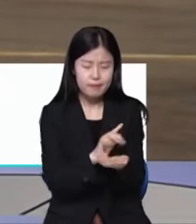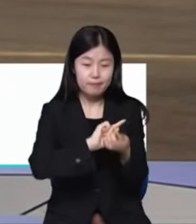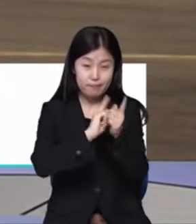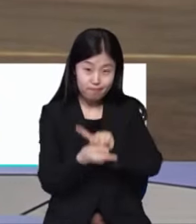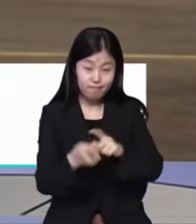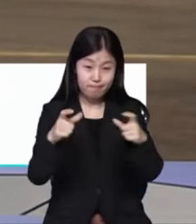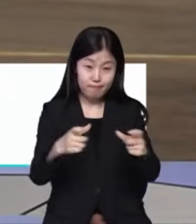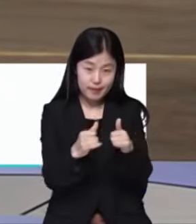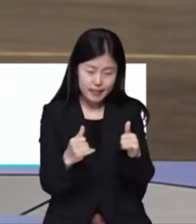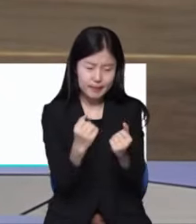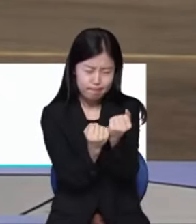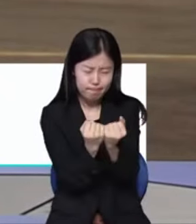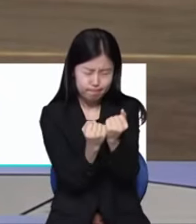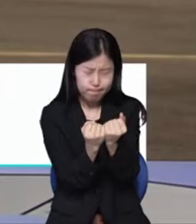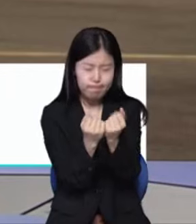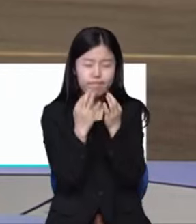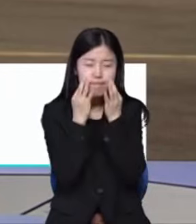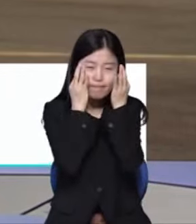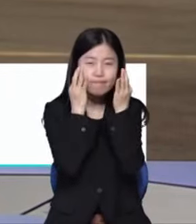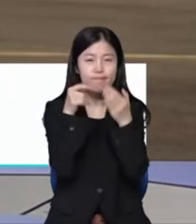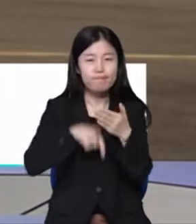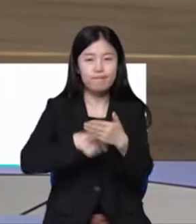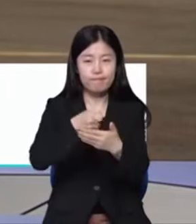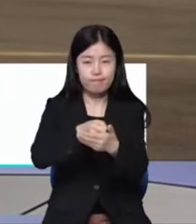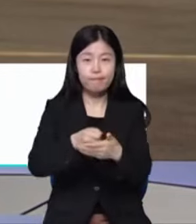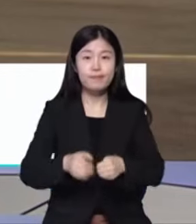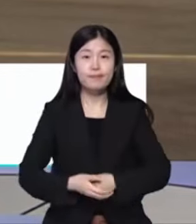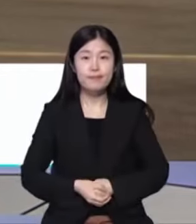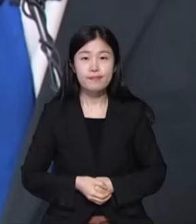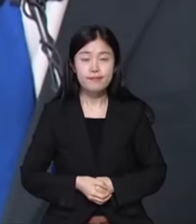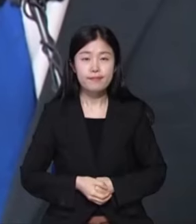방식을 고심하고 있습니다. 정경원 기자입니다.